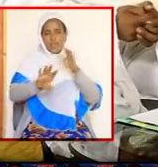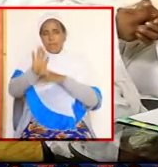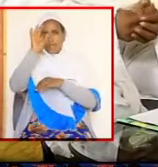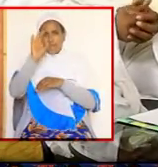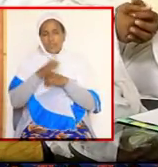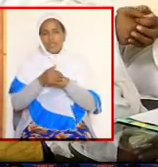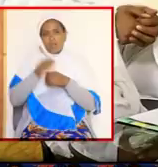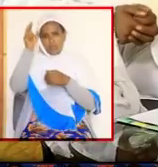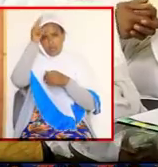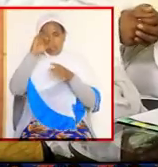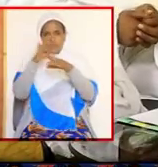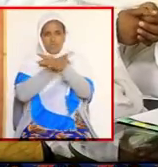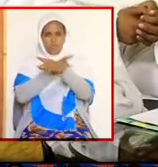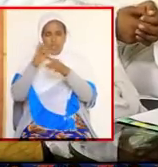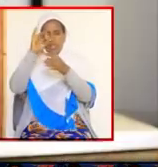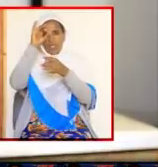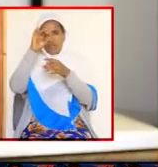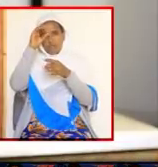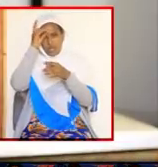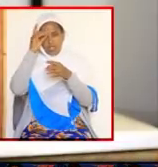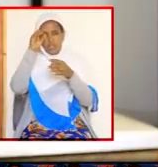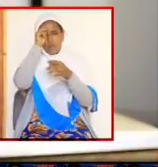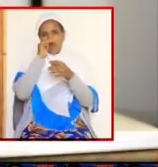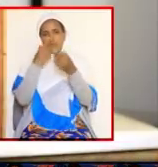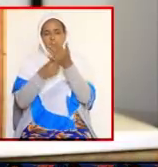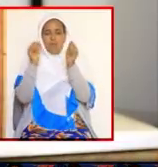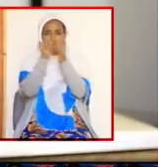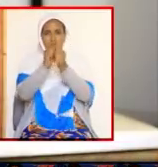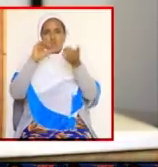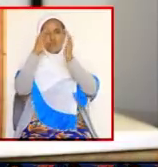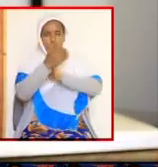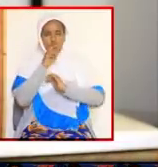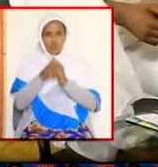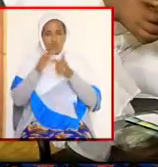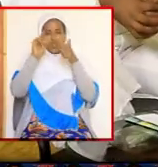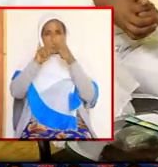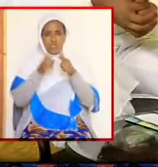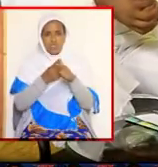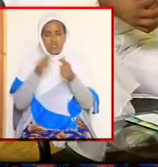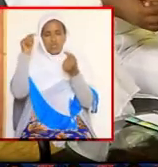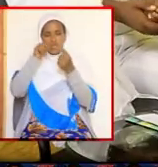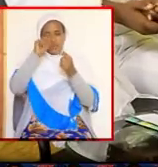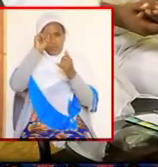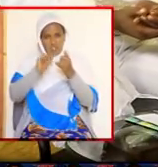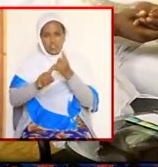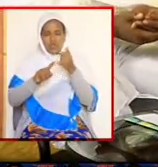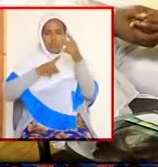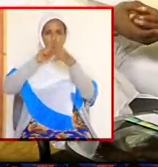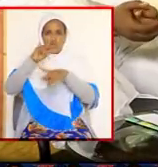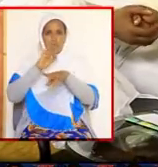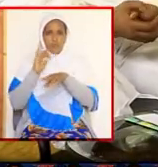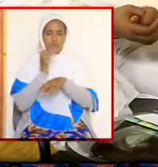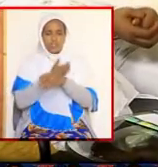እየመራንላችሁ የምንገኘው ከበኩረ መዘምራን ኪነጥበብ ወልደ ቂርቆስ ጋር በጋራ በመሆን ነው። እንግዲህ ወደ መጨረሻዎቹ